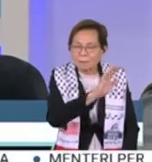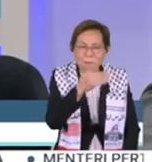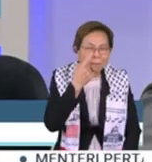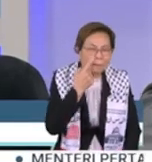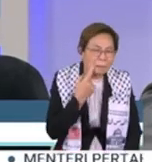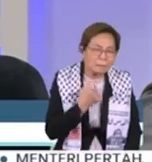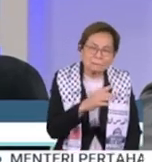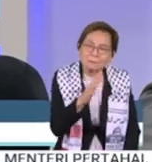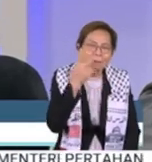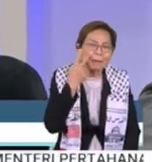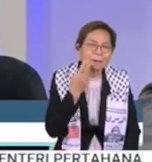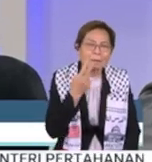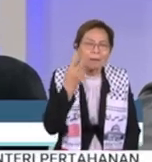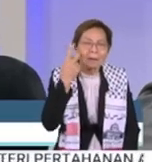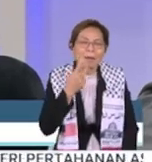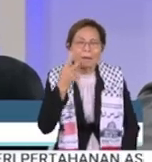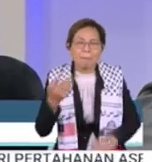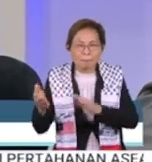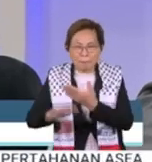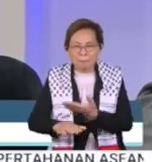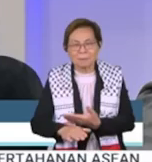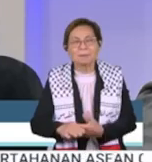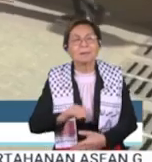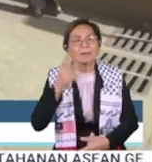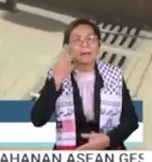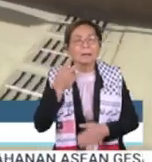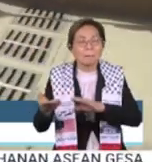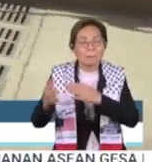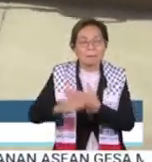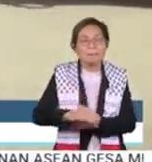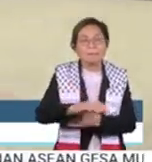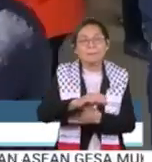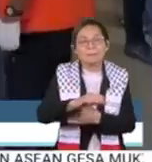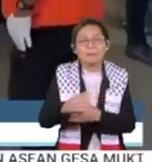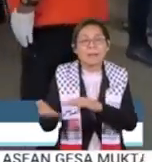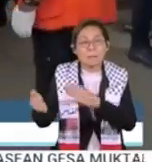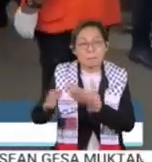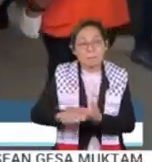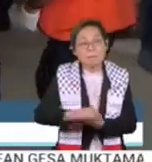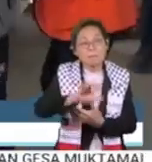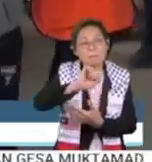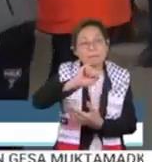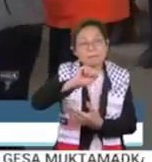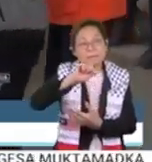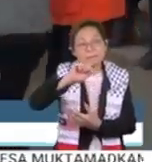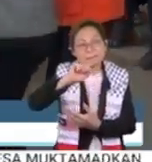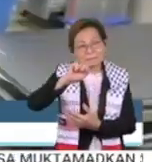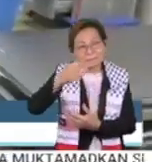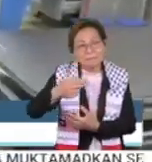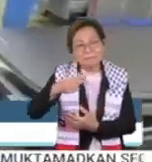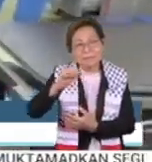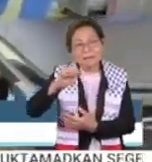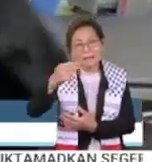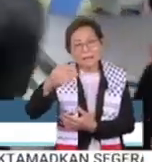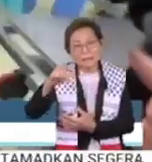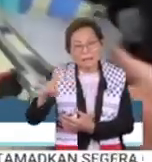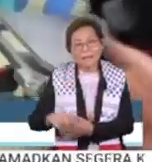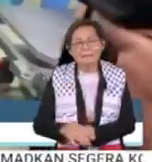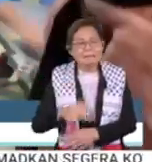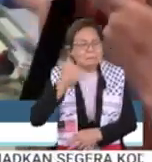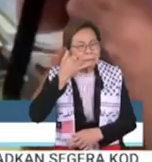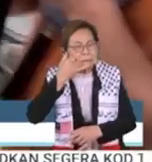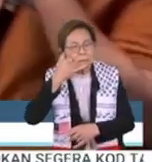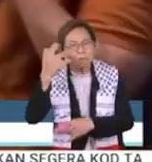nangis, dia kata. Kalau kakak mati pun kakak akan mati sahid. Kita tak dapat call dia selama 3 hari kadang. Saya dah